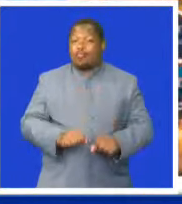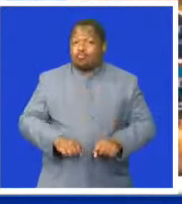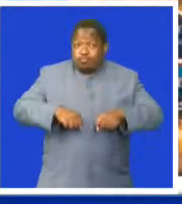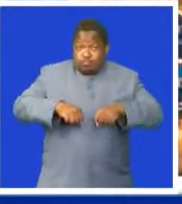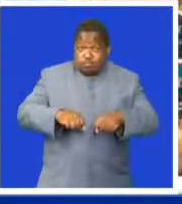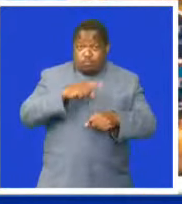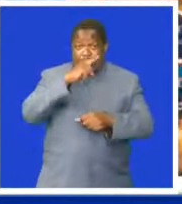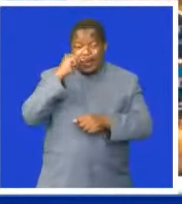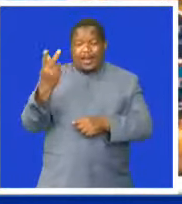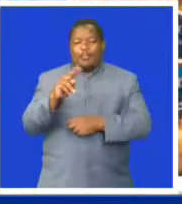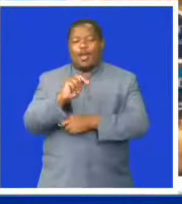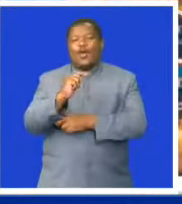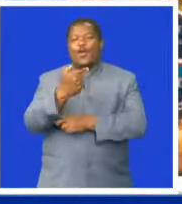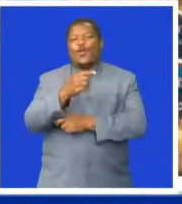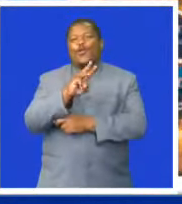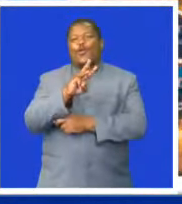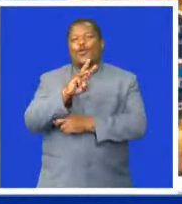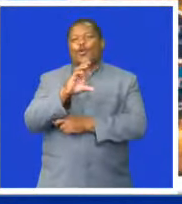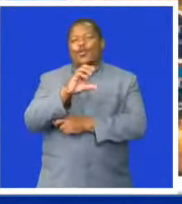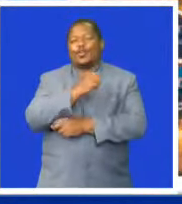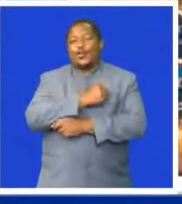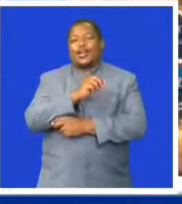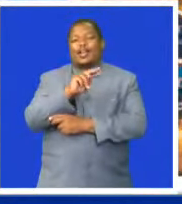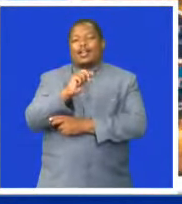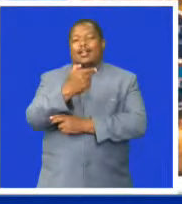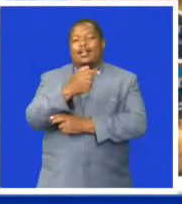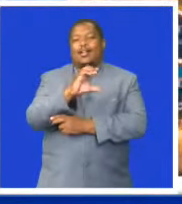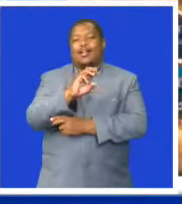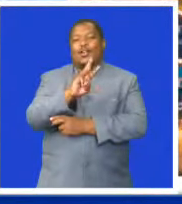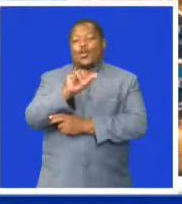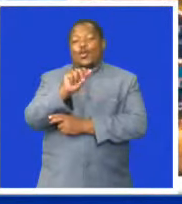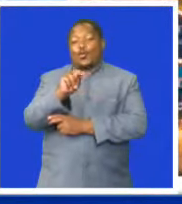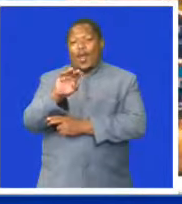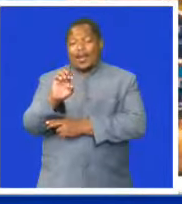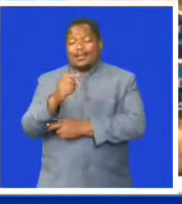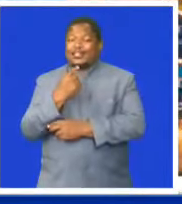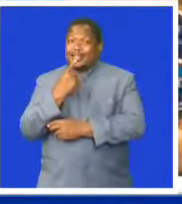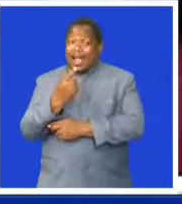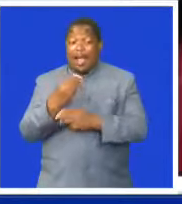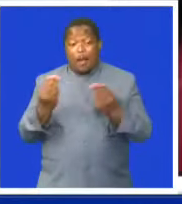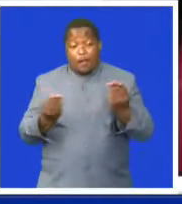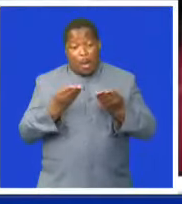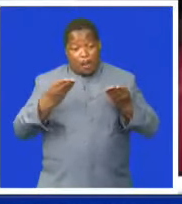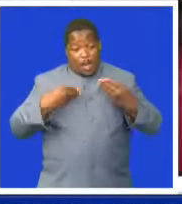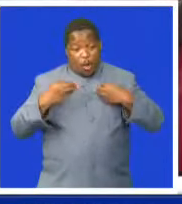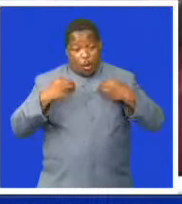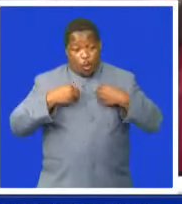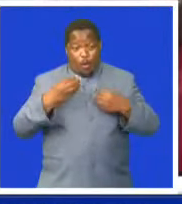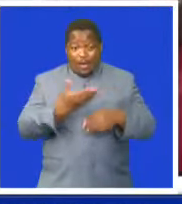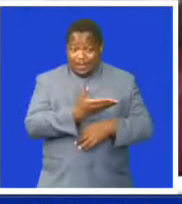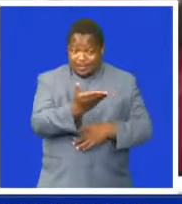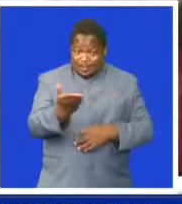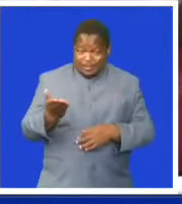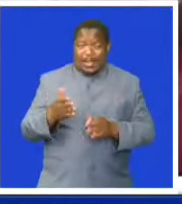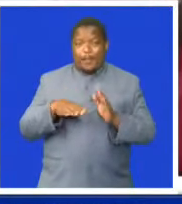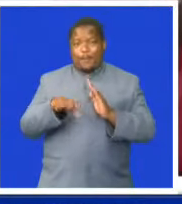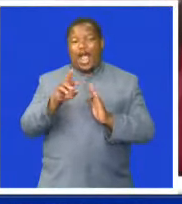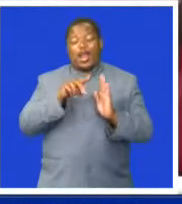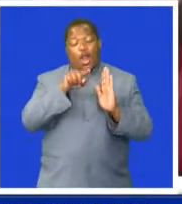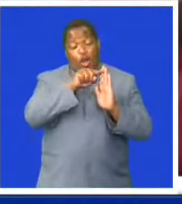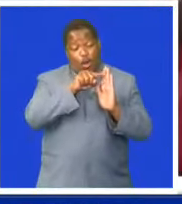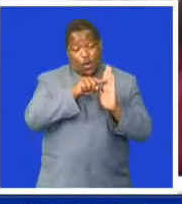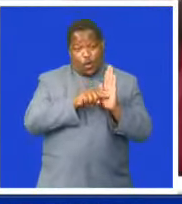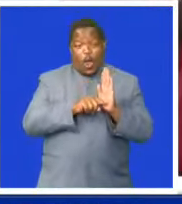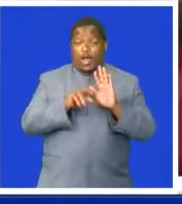bo somabhizinisi ukuqinisekisa ukuthi lemithetho lekumele ilandzelwe bayayadi. Kulandzela ukuthi uNdvunankulu amemetele